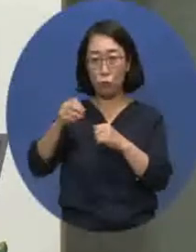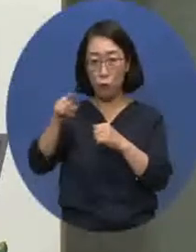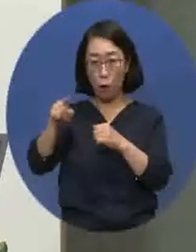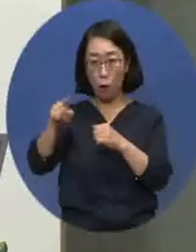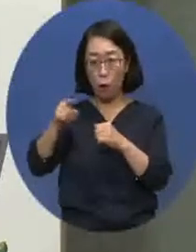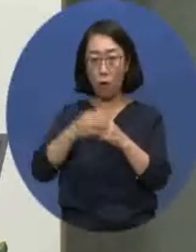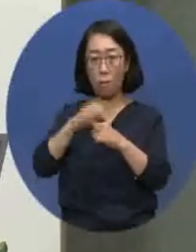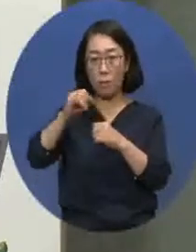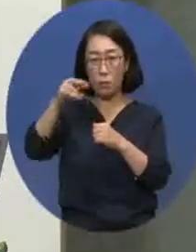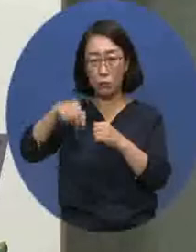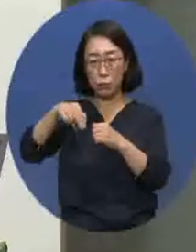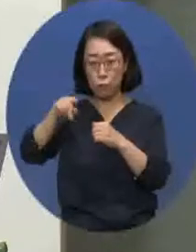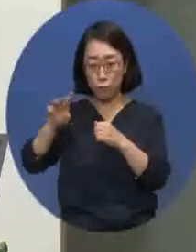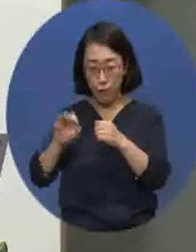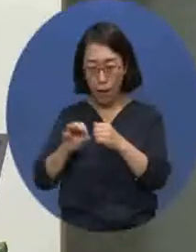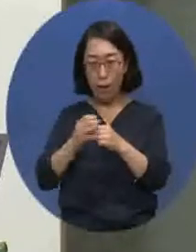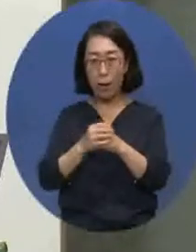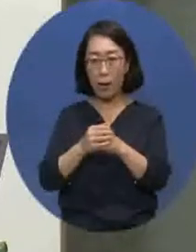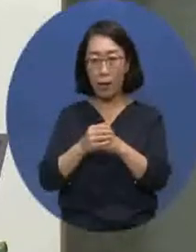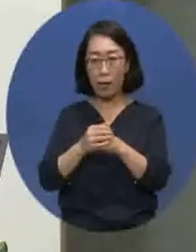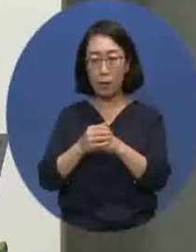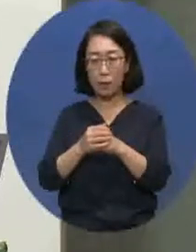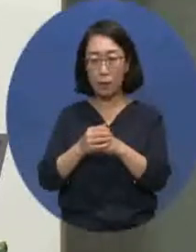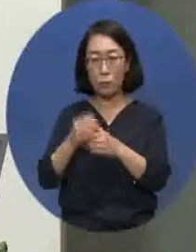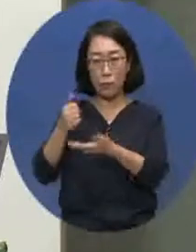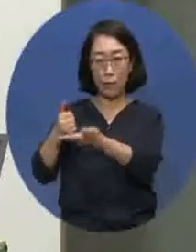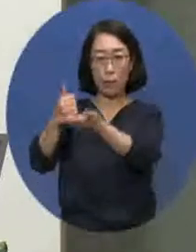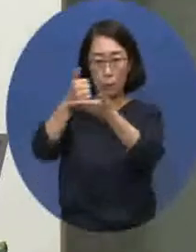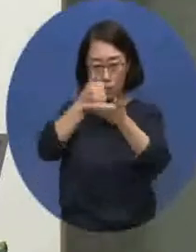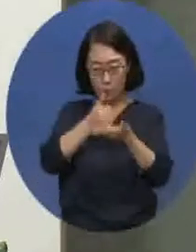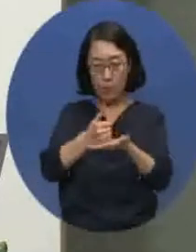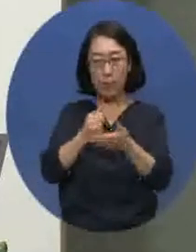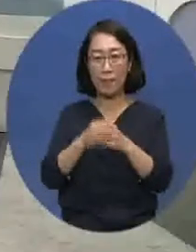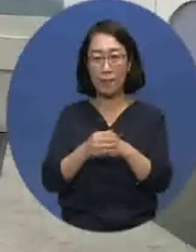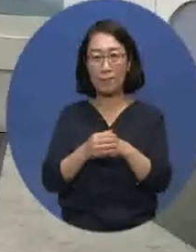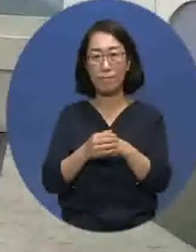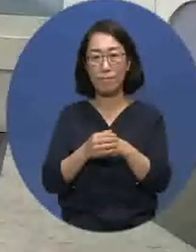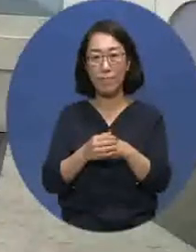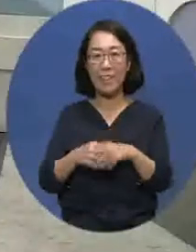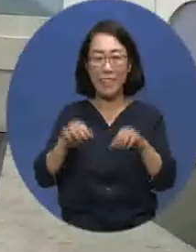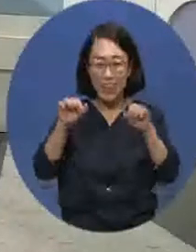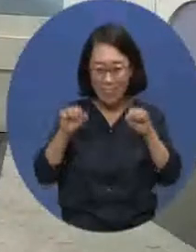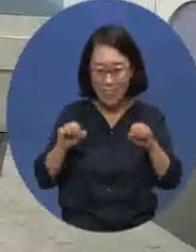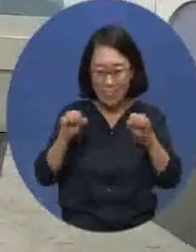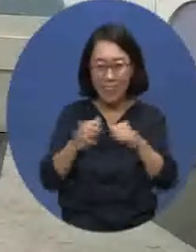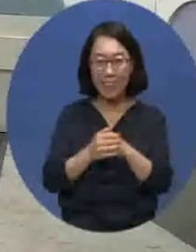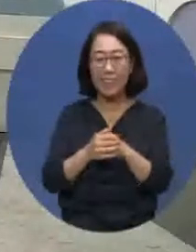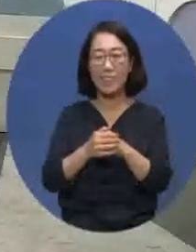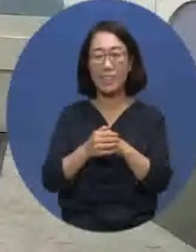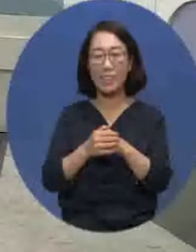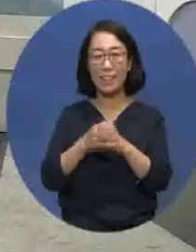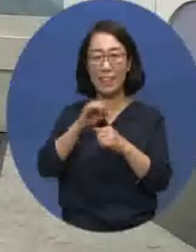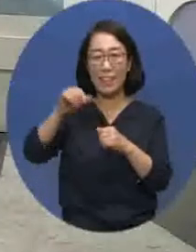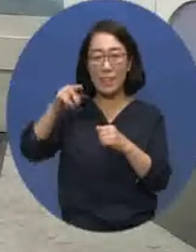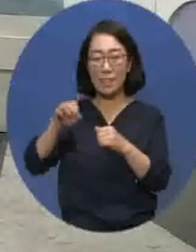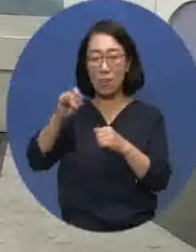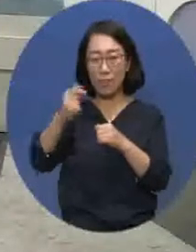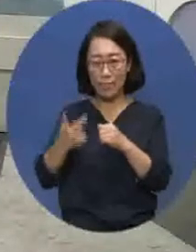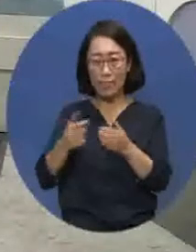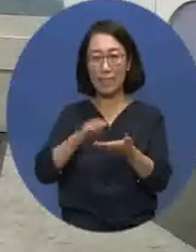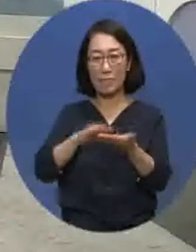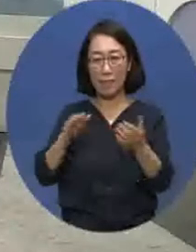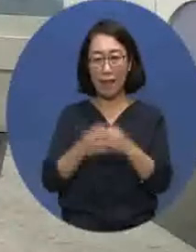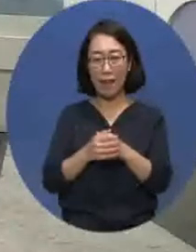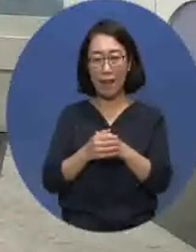위원장을 한자리 모셨습니다 반갑습니다 네 안녕하세요 연계 됩니다 4